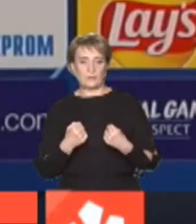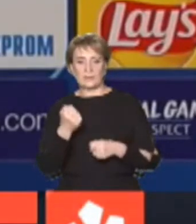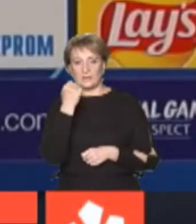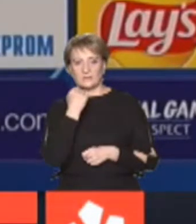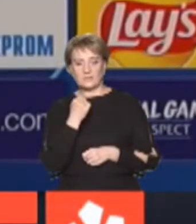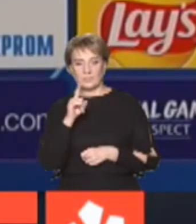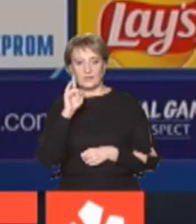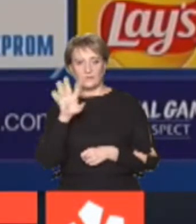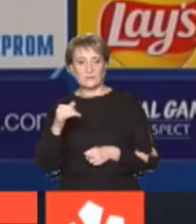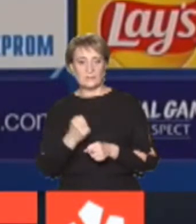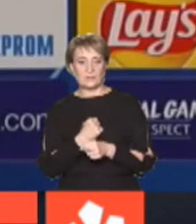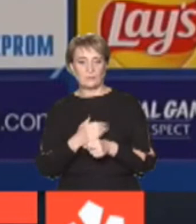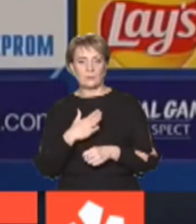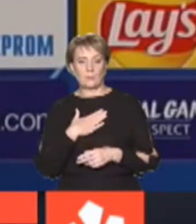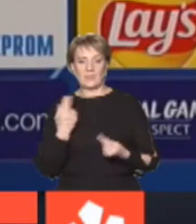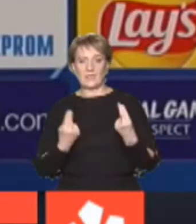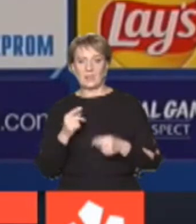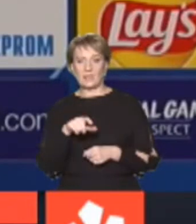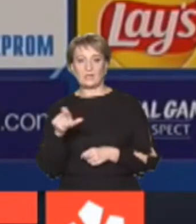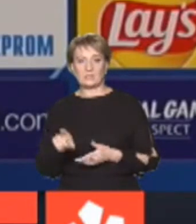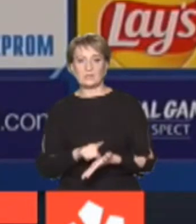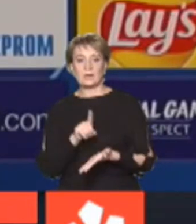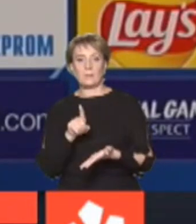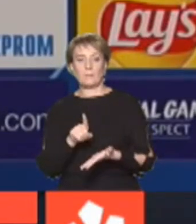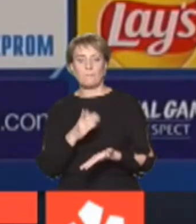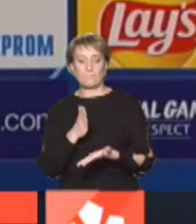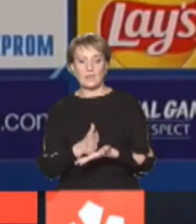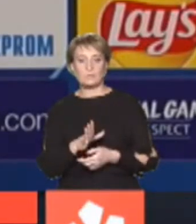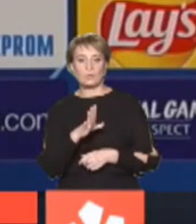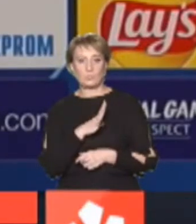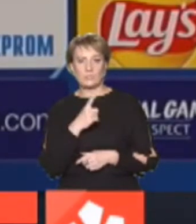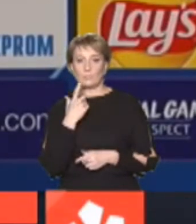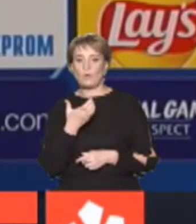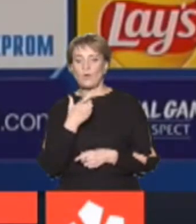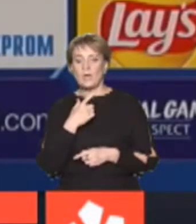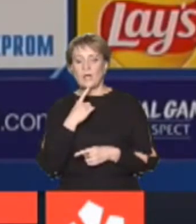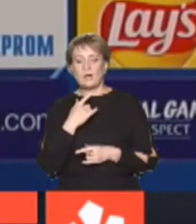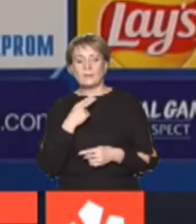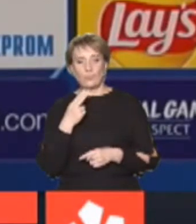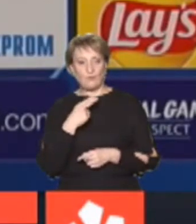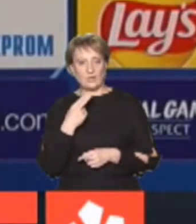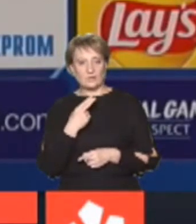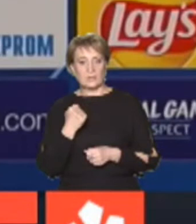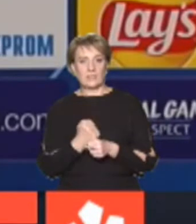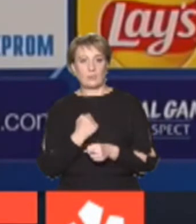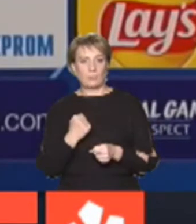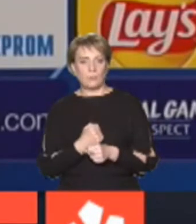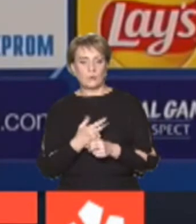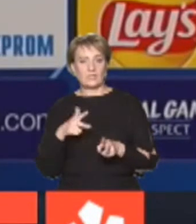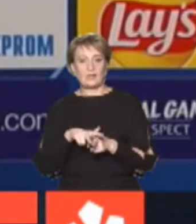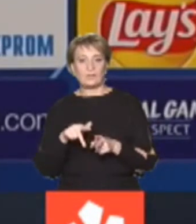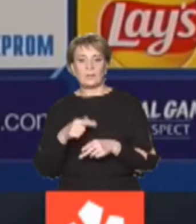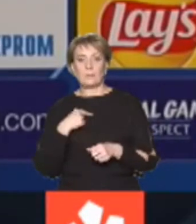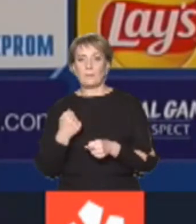завдяки фантастичній роботі моїх гравців. Ми маємо бути дуже уважні в обороні та виконати необхідний обсяг роботи в атаці.